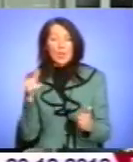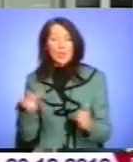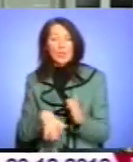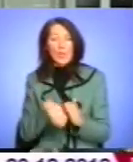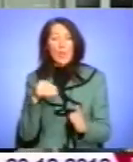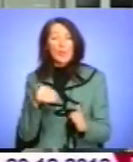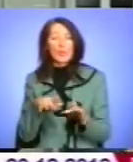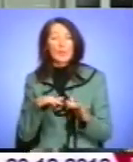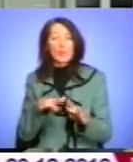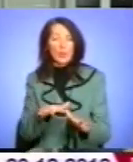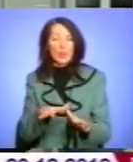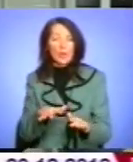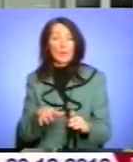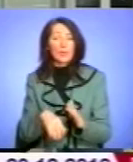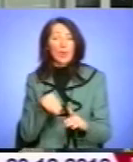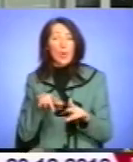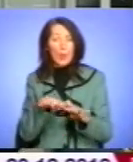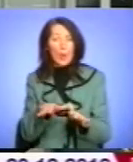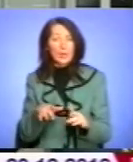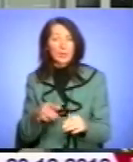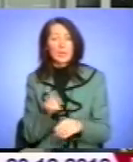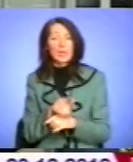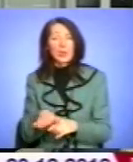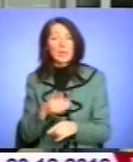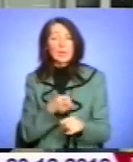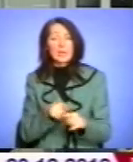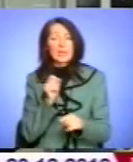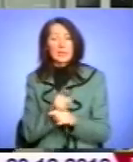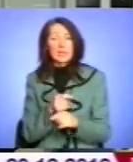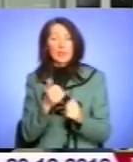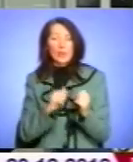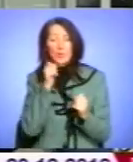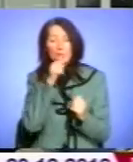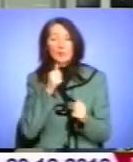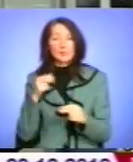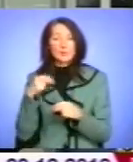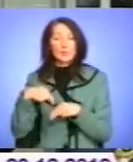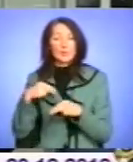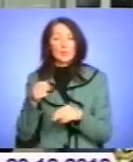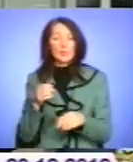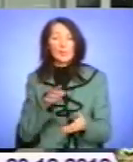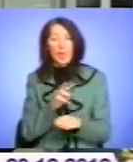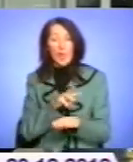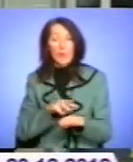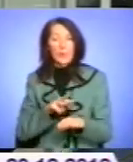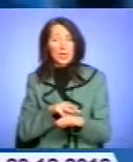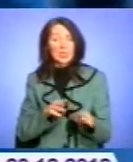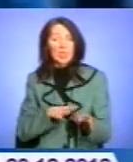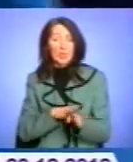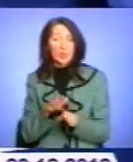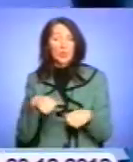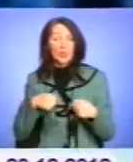Тернопільщині. І ця задача постійно з року в рік приходить колегам працівників міліції, ми сумлінно виконуємо ці обов'язки.